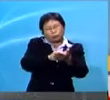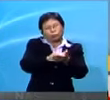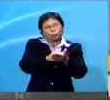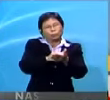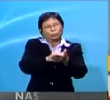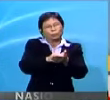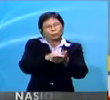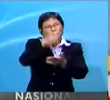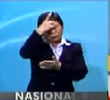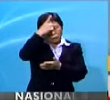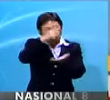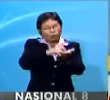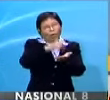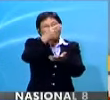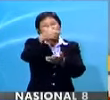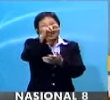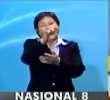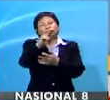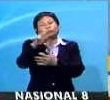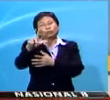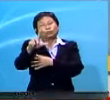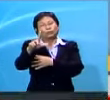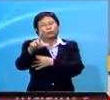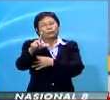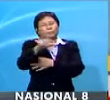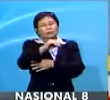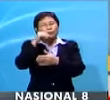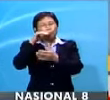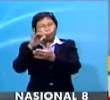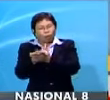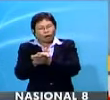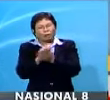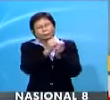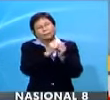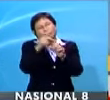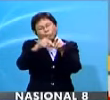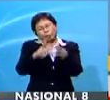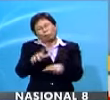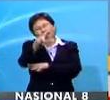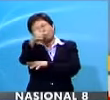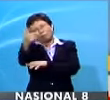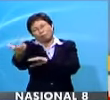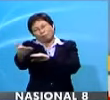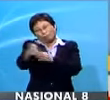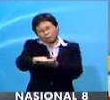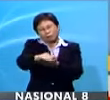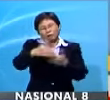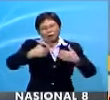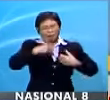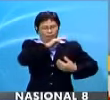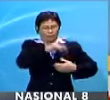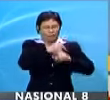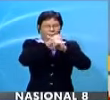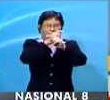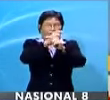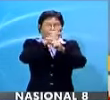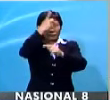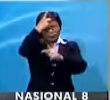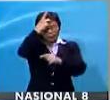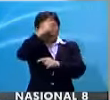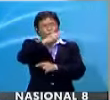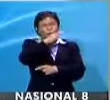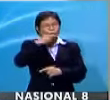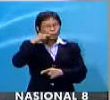menimpa Datuk Dr Hasrul Sani Mut Jabar dan isteri bersama penumpang yang lain ini termasuk Menteri Pertahanan Datuk Seri